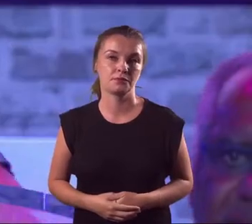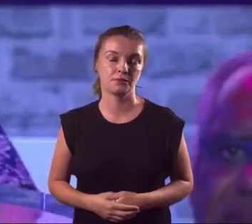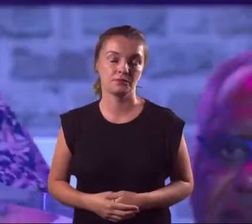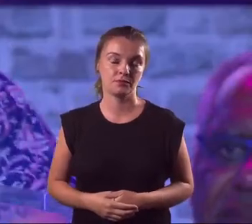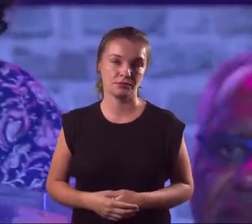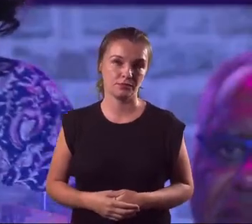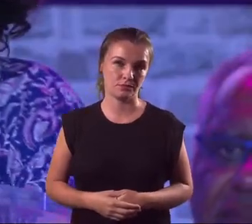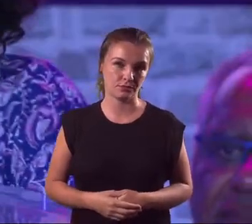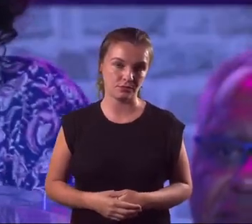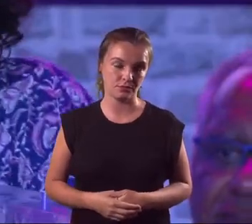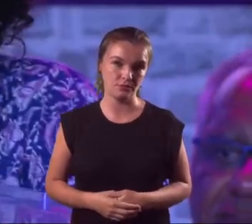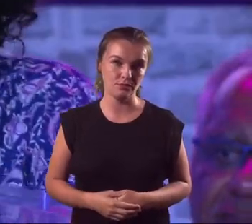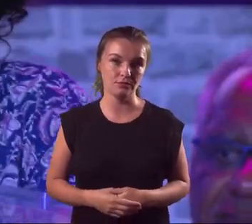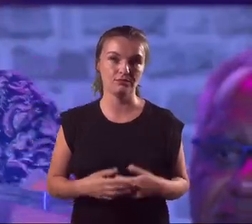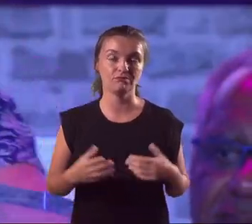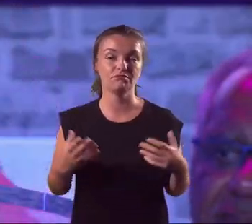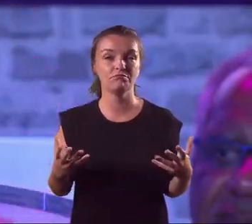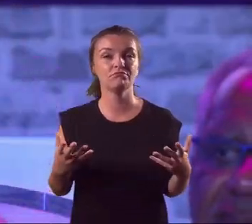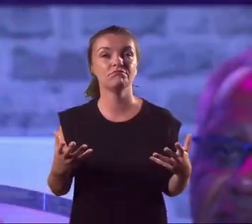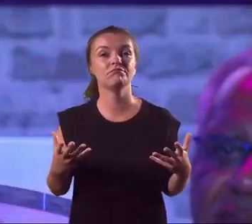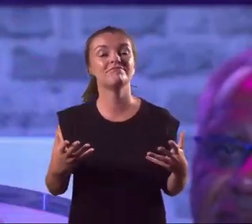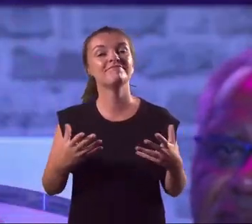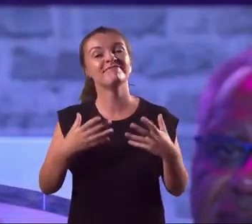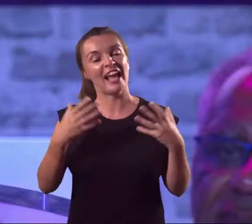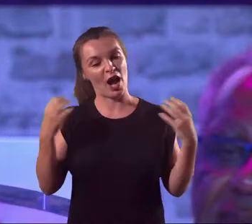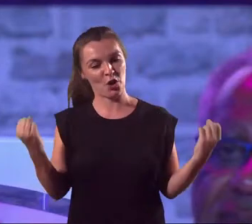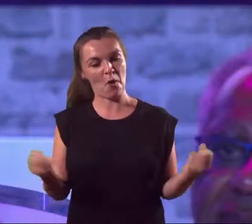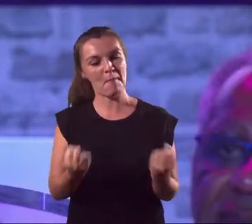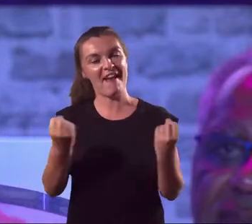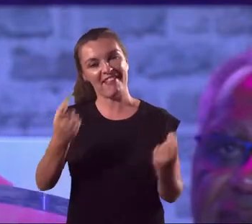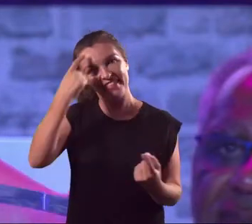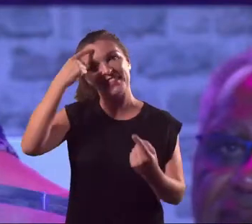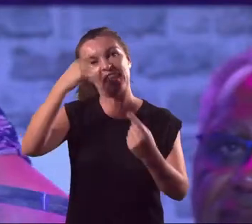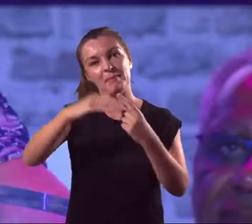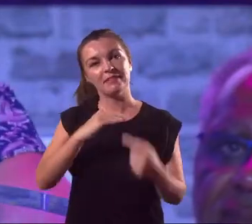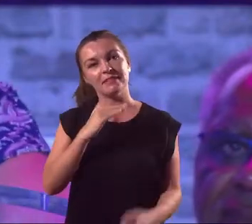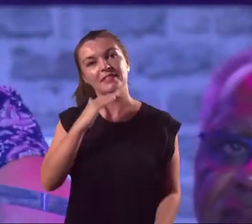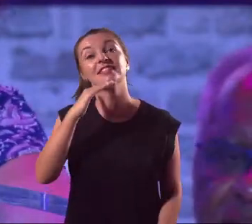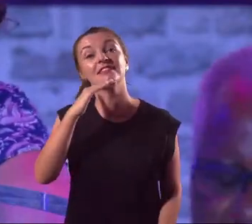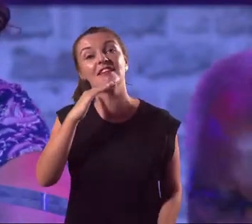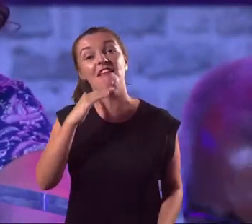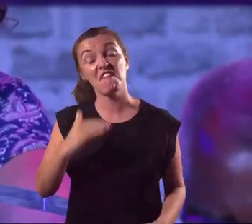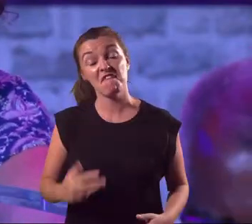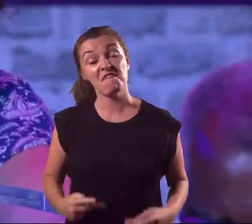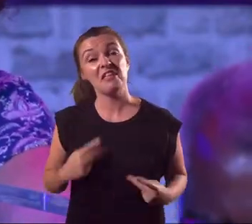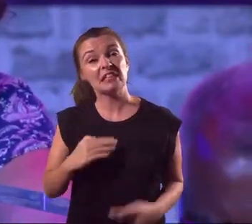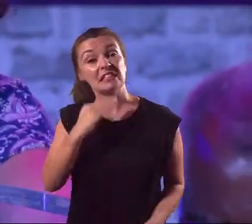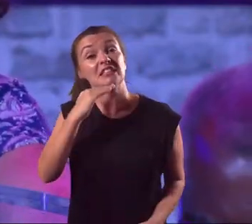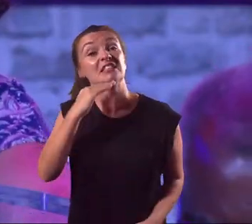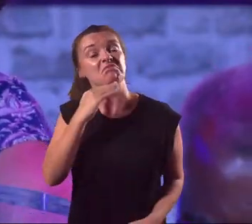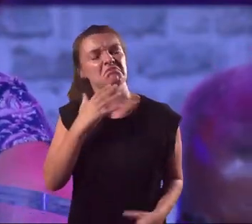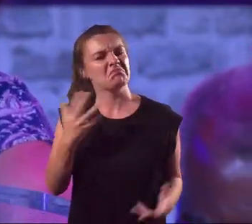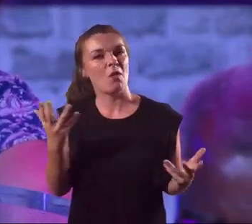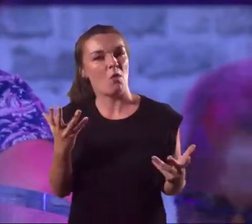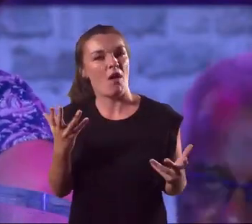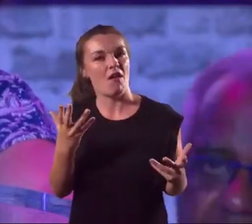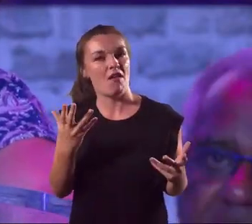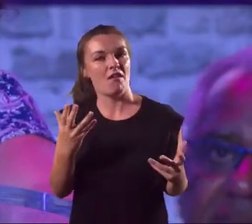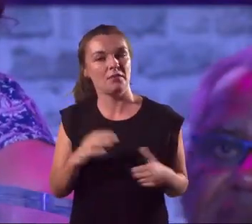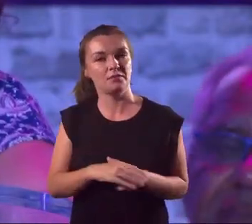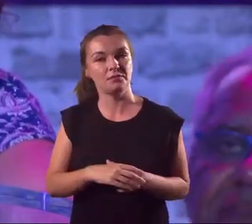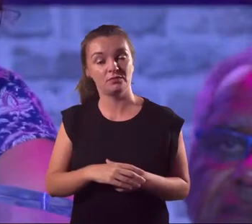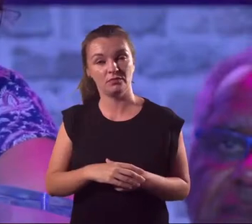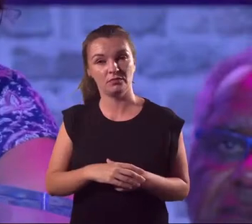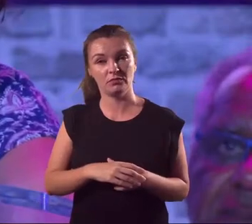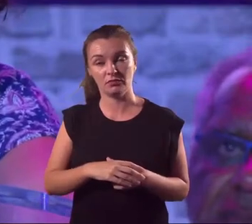Et quand on parle de cette campagne pour la dignité, vivre dignement, c'est aussi vivre avec les mêmes droits